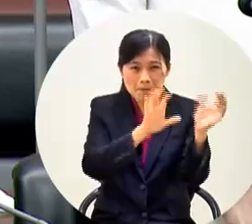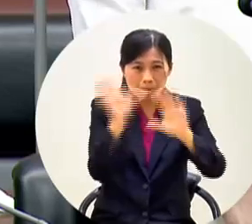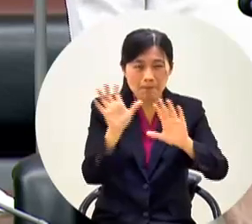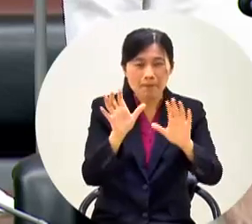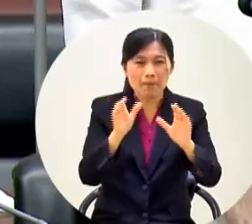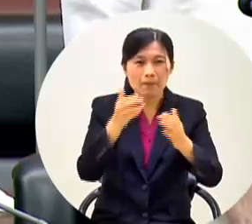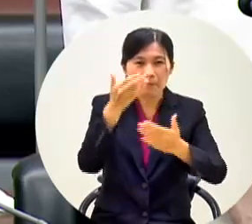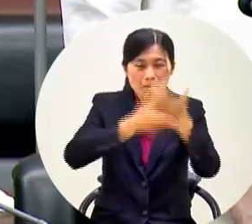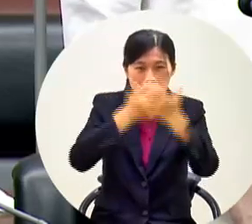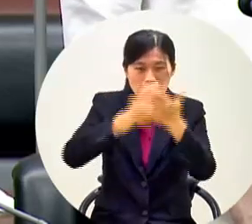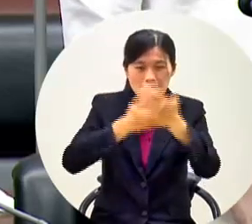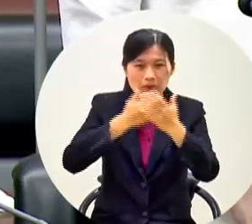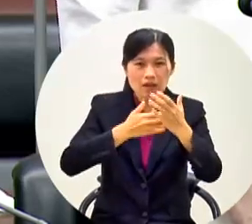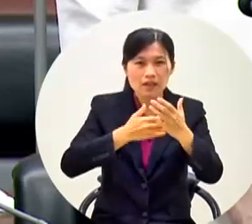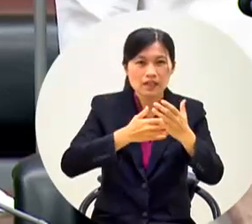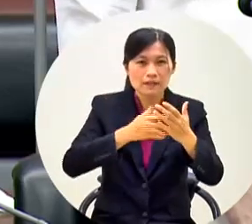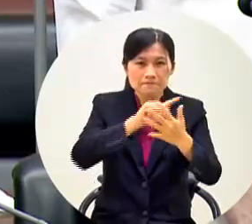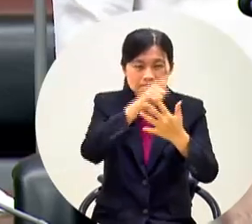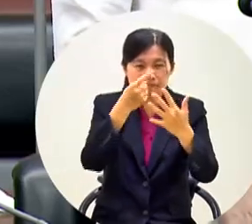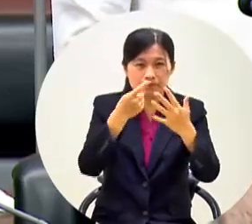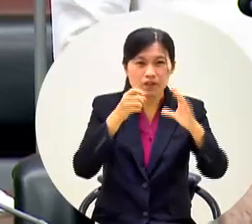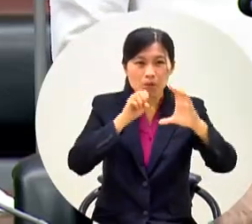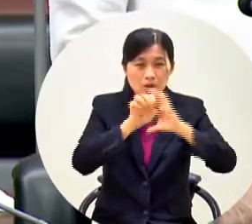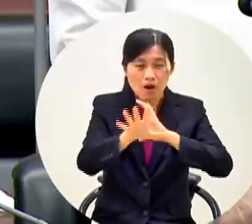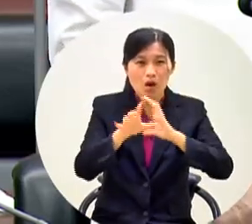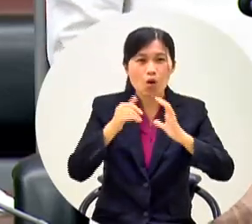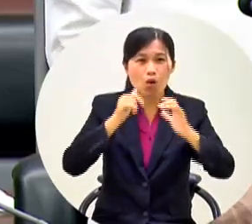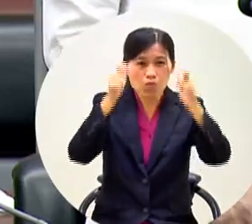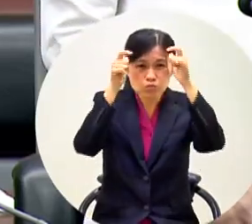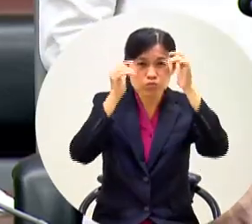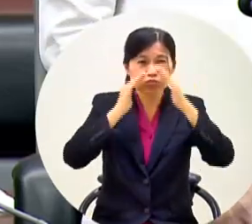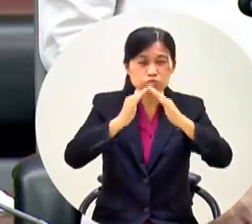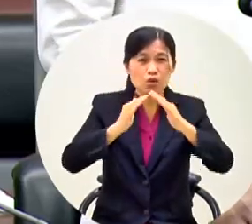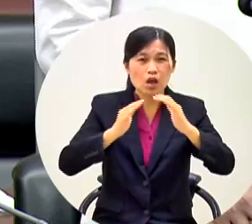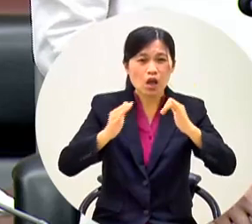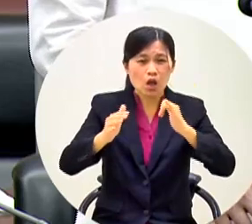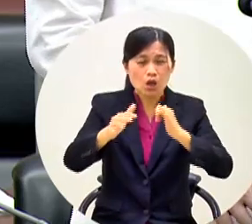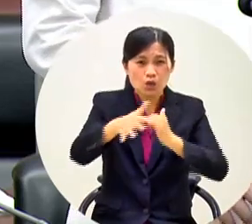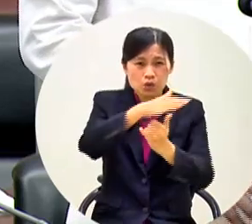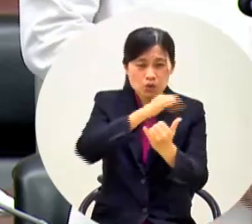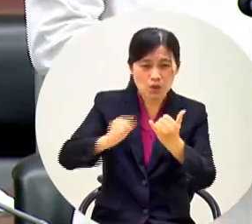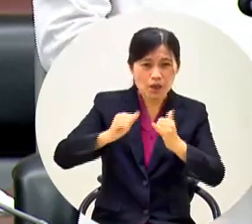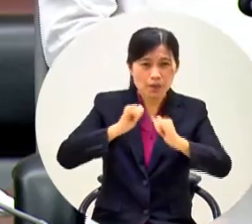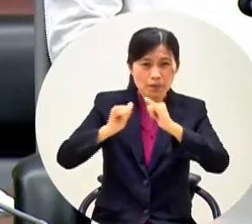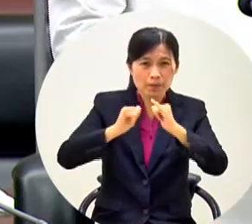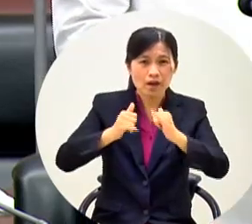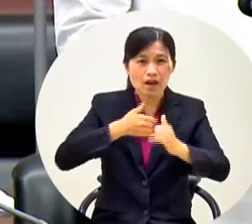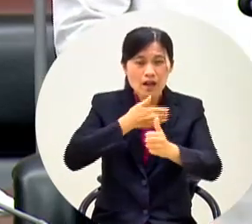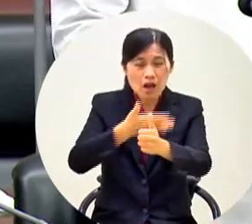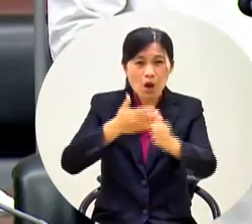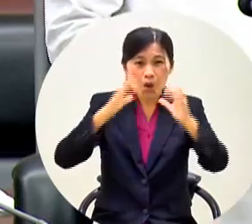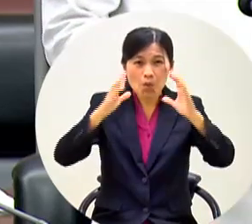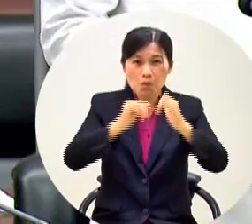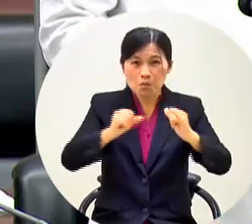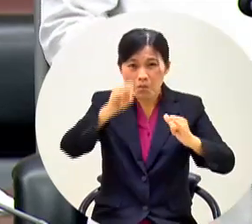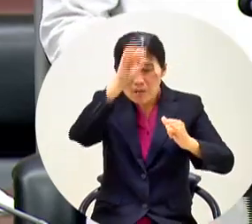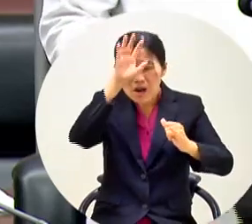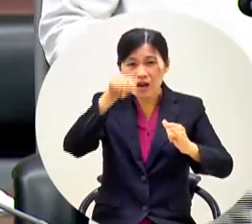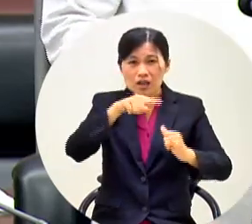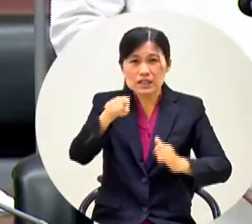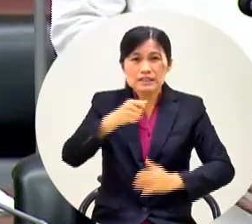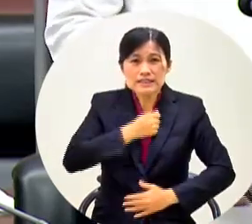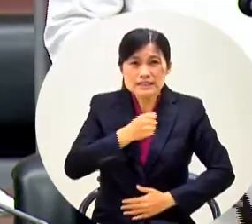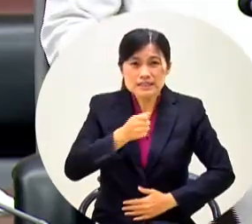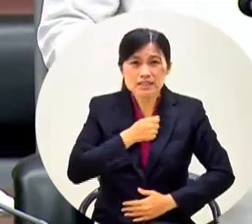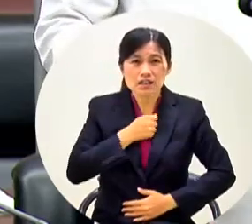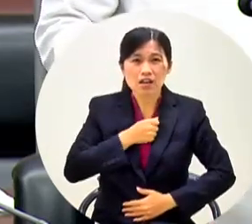雄市民，我们也要向全国的民众，让国民党知道，不止绕跑市长欺人太甚，整个国民